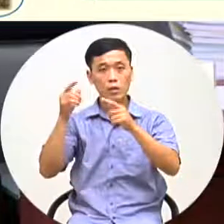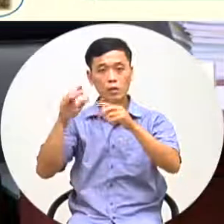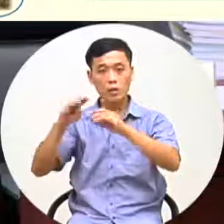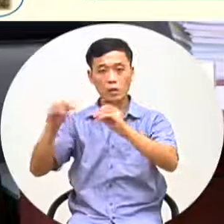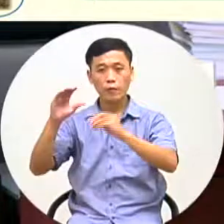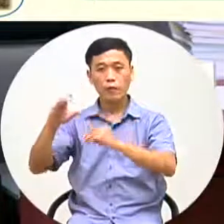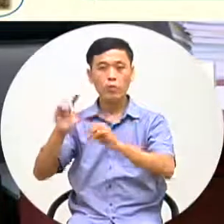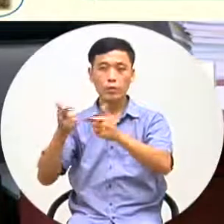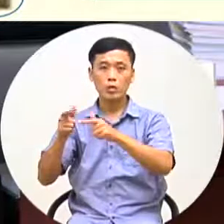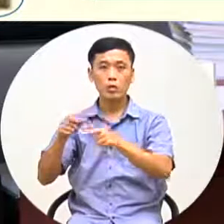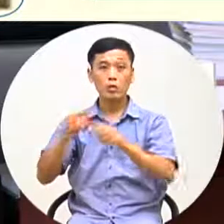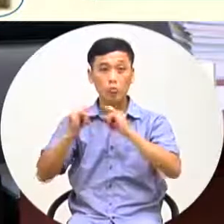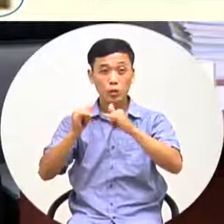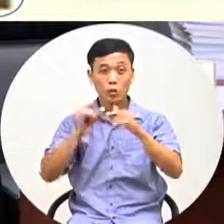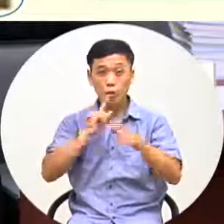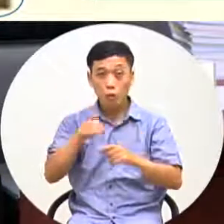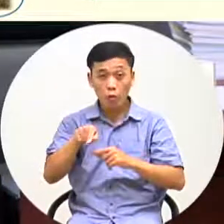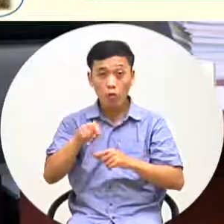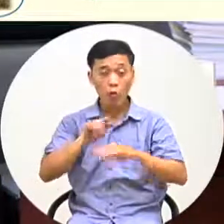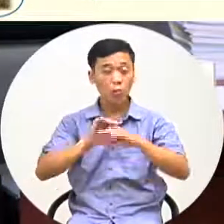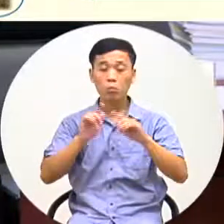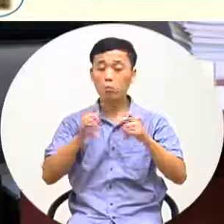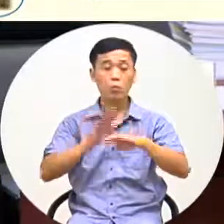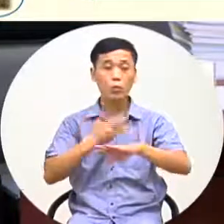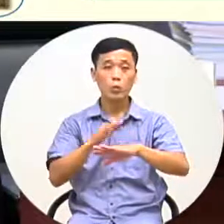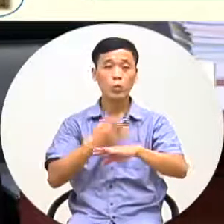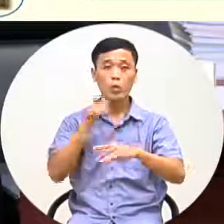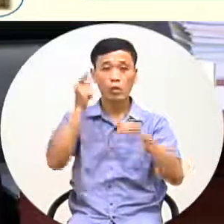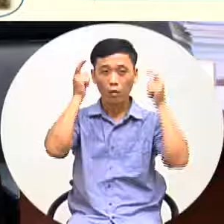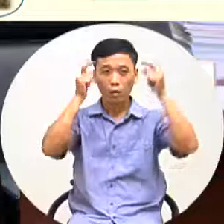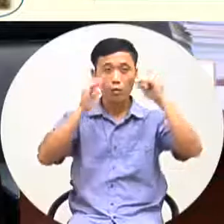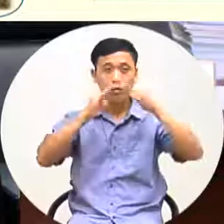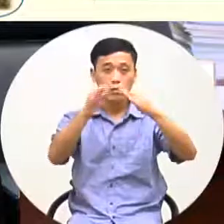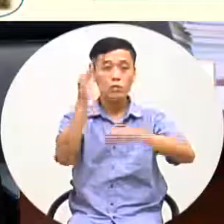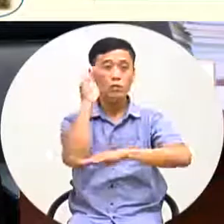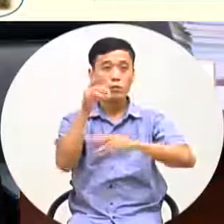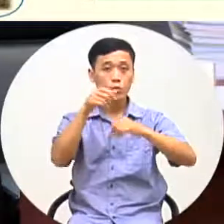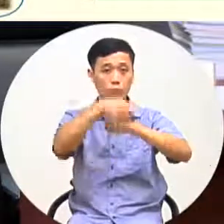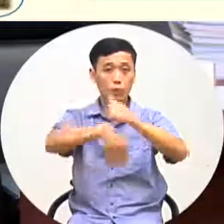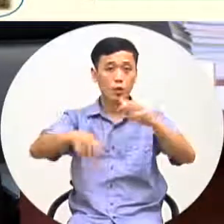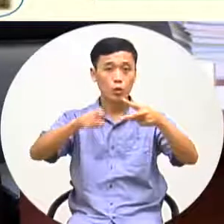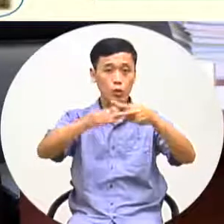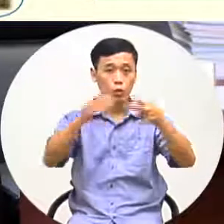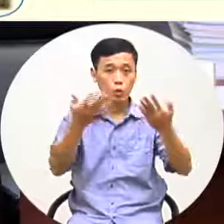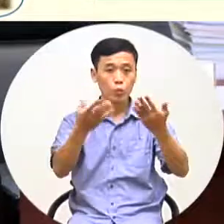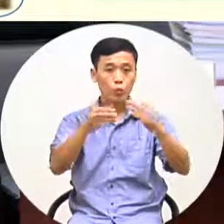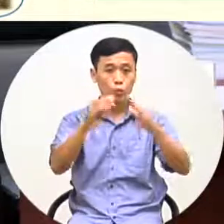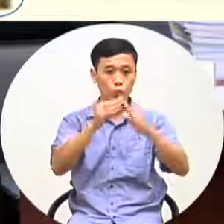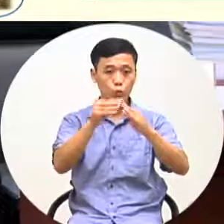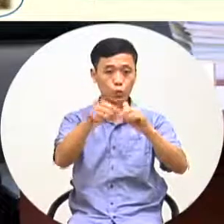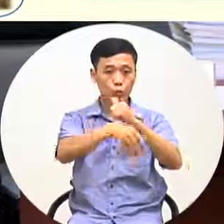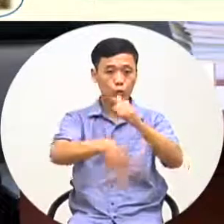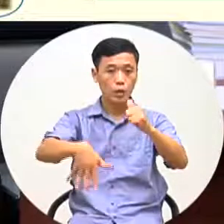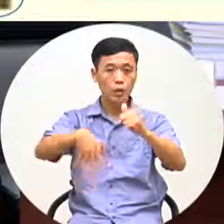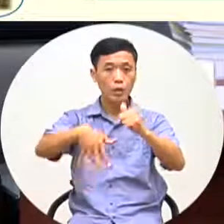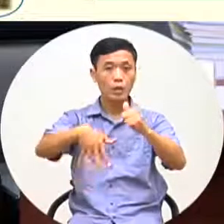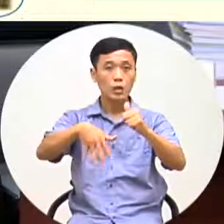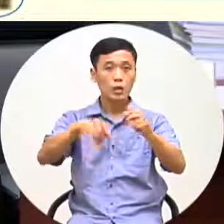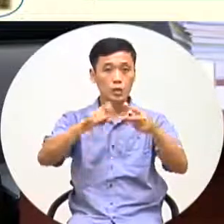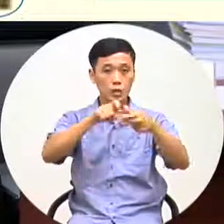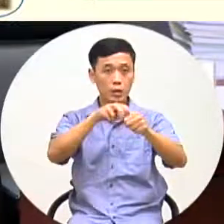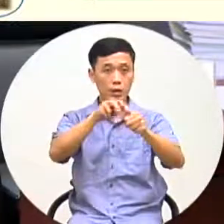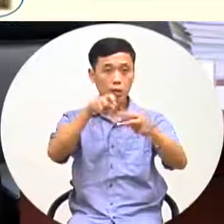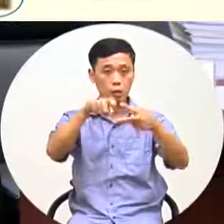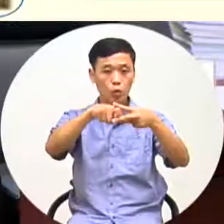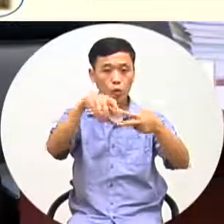以高雄市政府公务局养工处应该要想一个办法去处理这些事，让所有的树